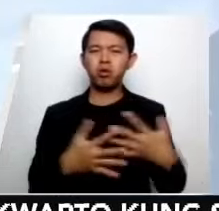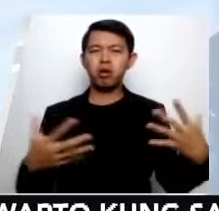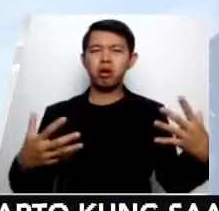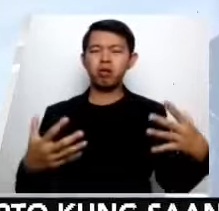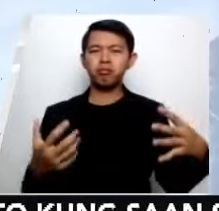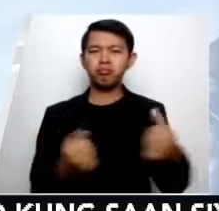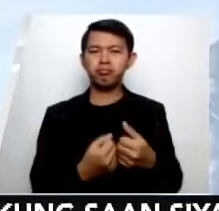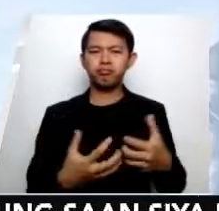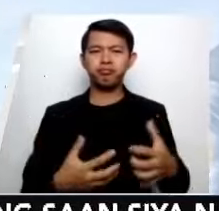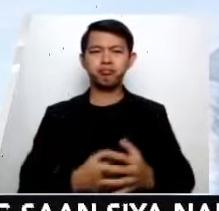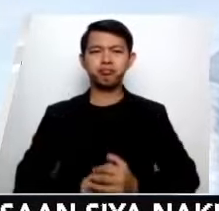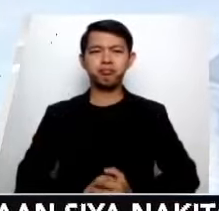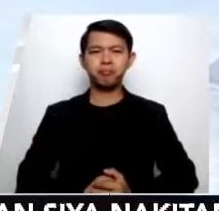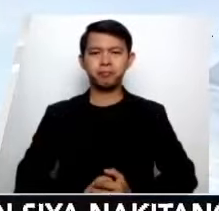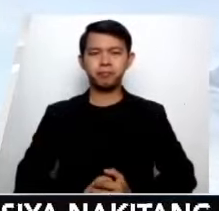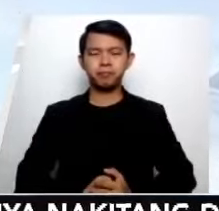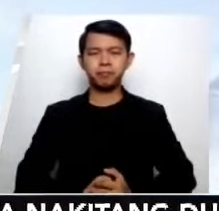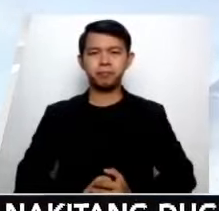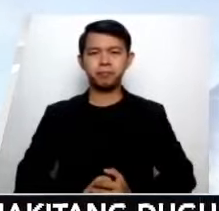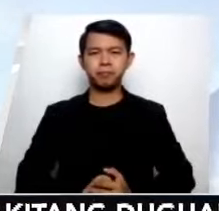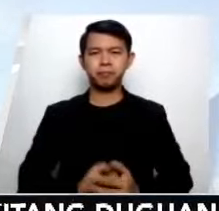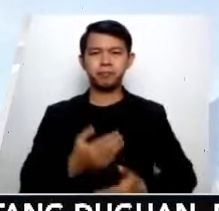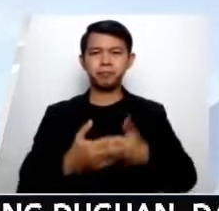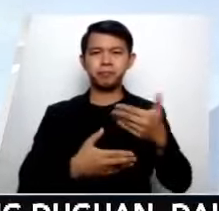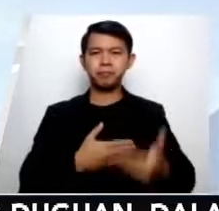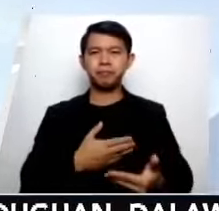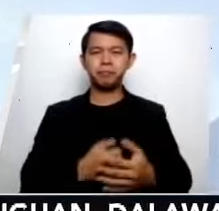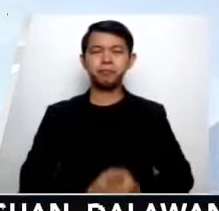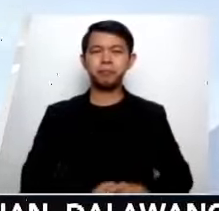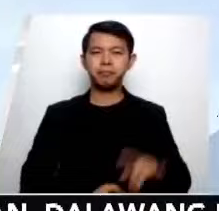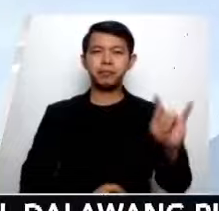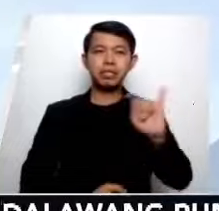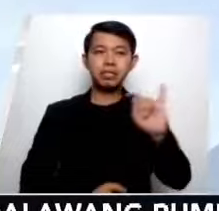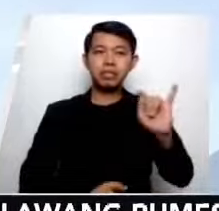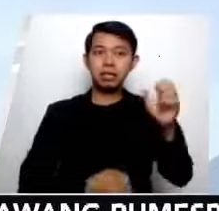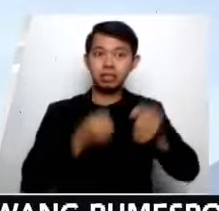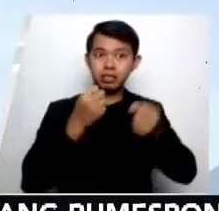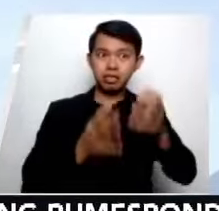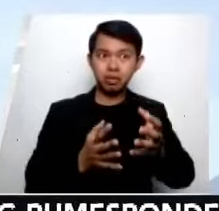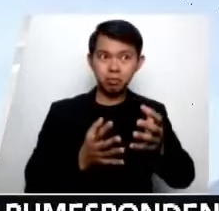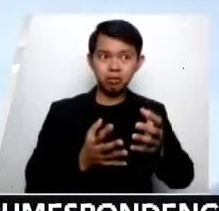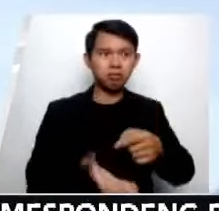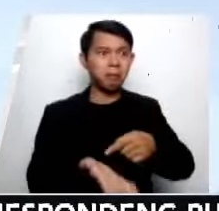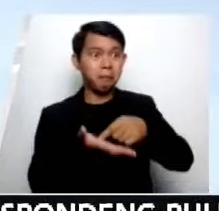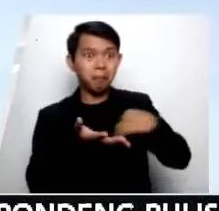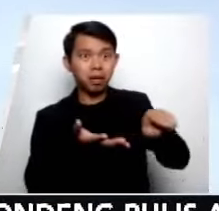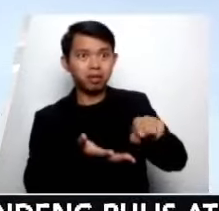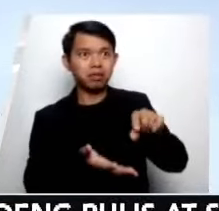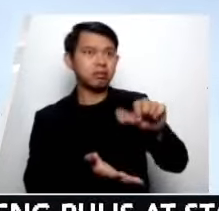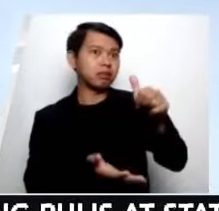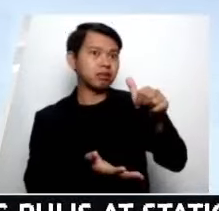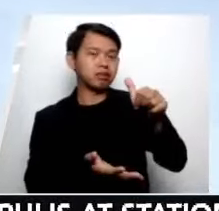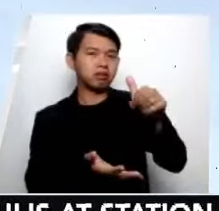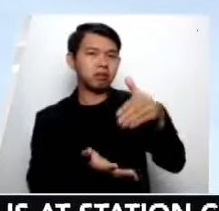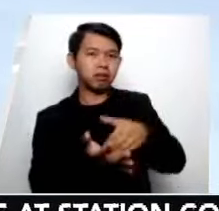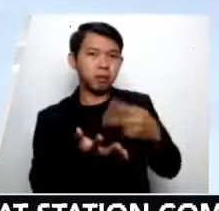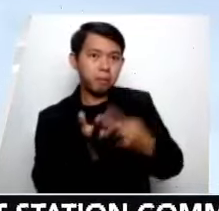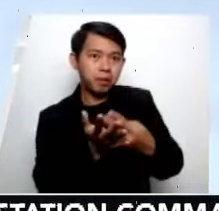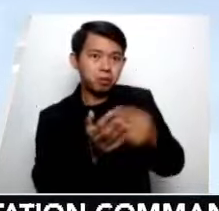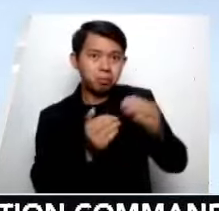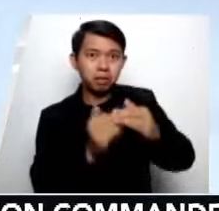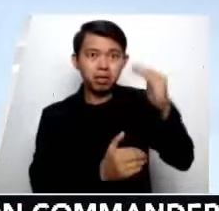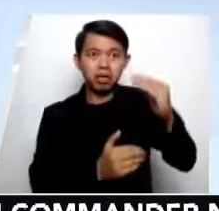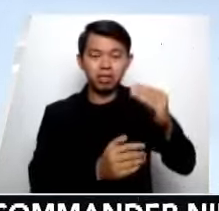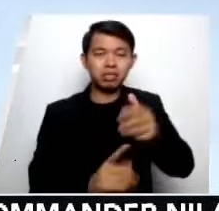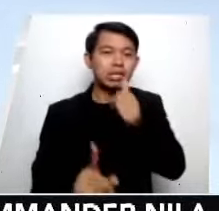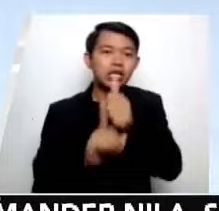Viral sa social media ang isang taxi driver sa Naiya na naningil ng 10,000 pisong pasahe kada pasahero. Bukod